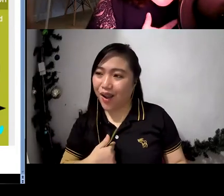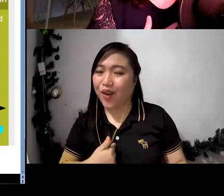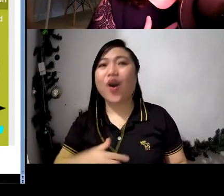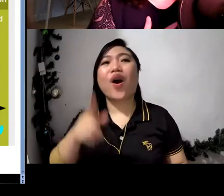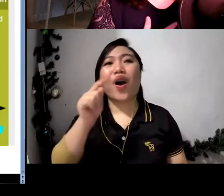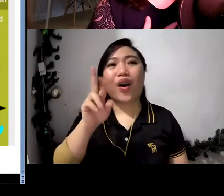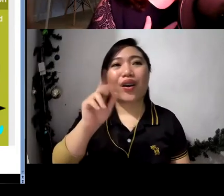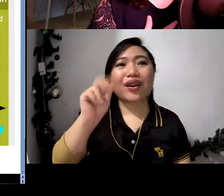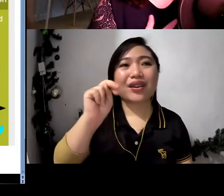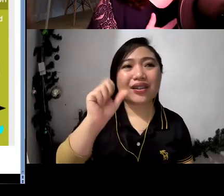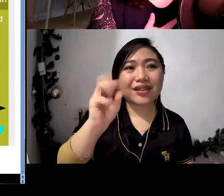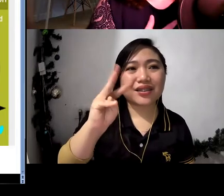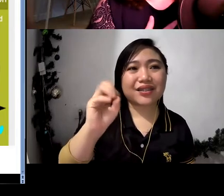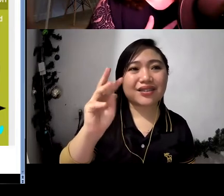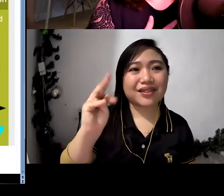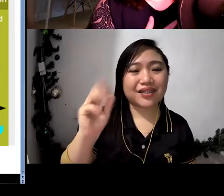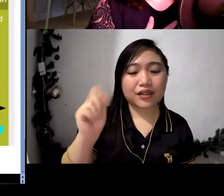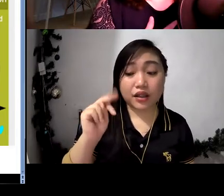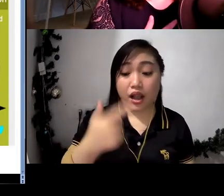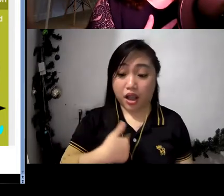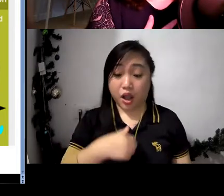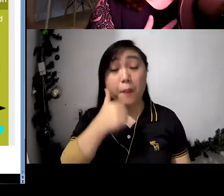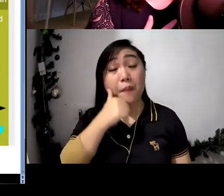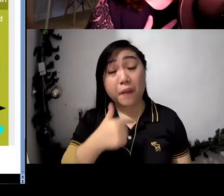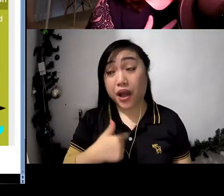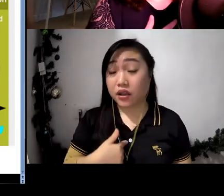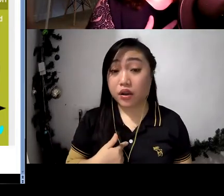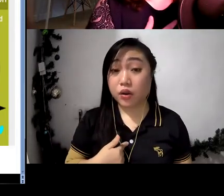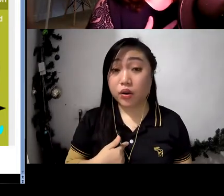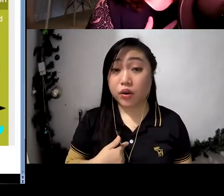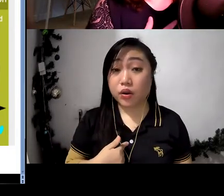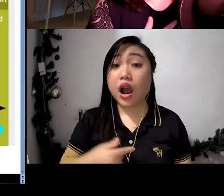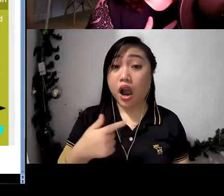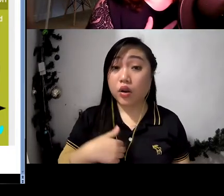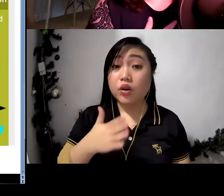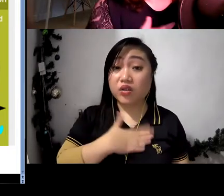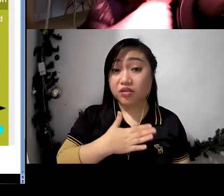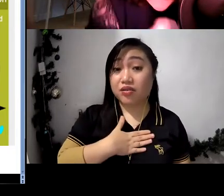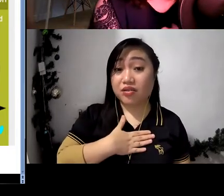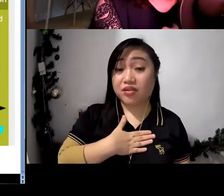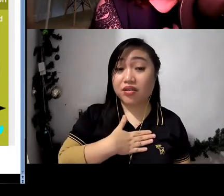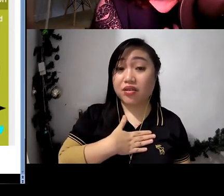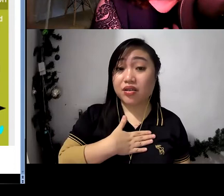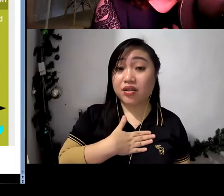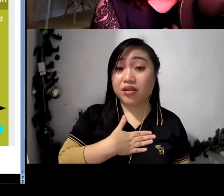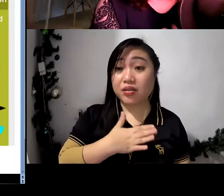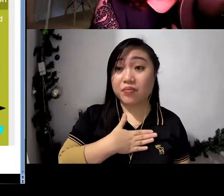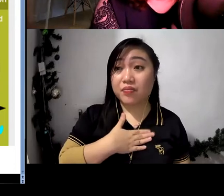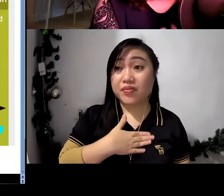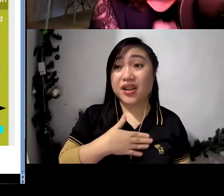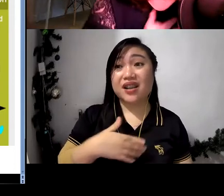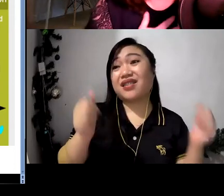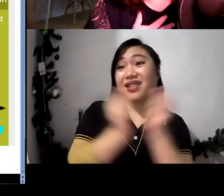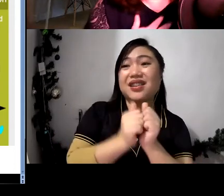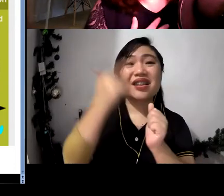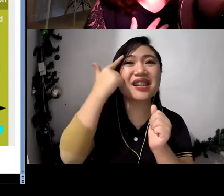mukhang babae at ako ay sinasabing babae ako, no? Ang aking sexual orientation ay nakadikta sa gender identity ko. Iba